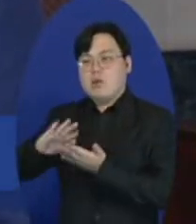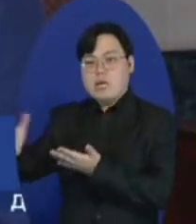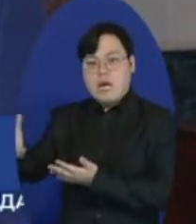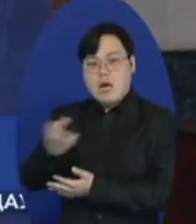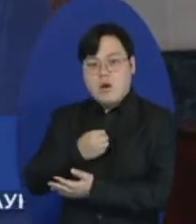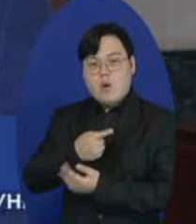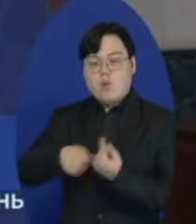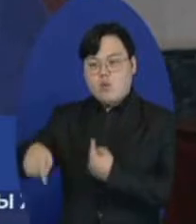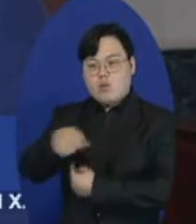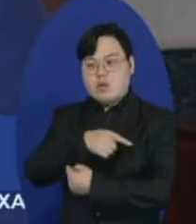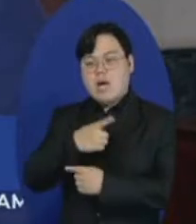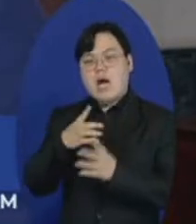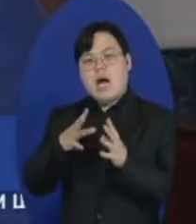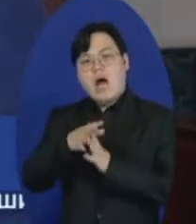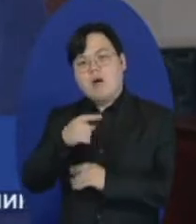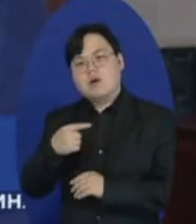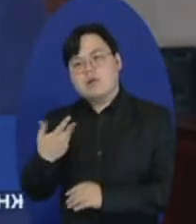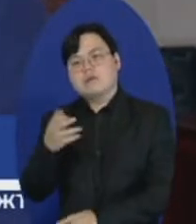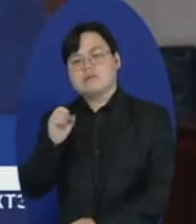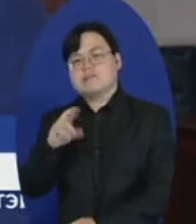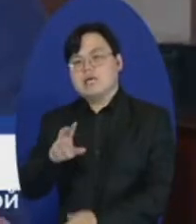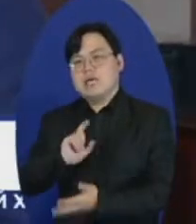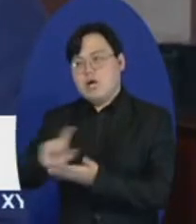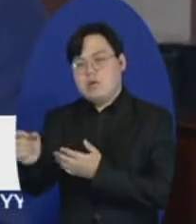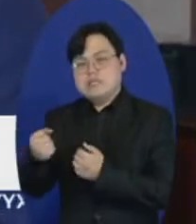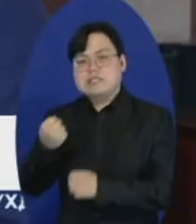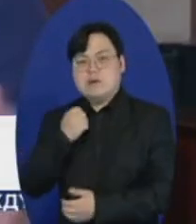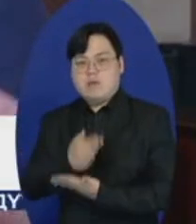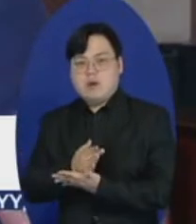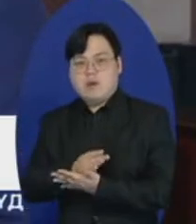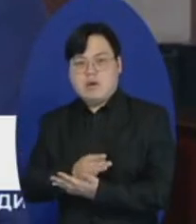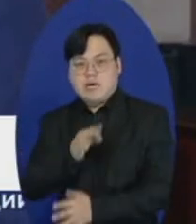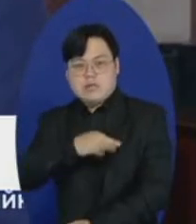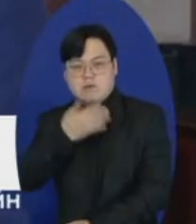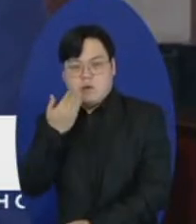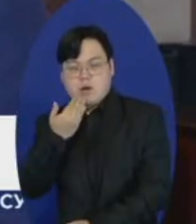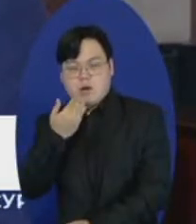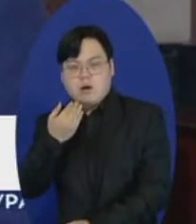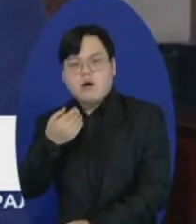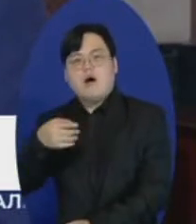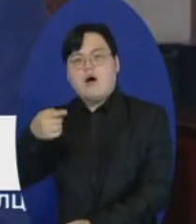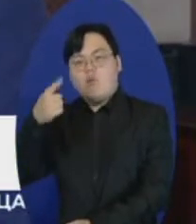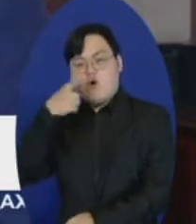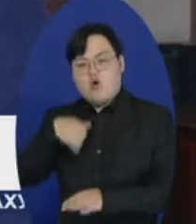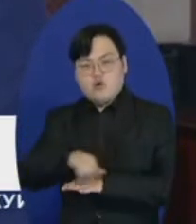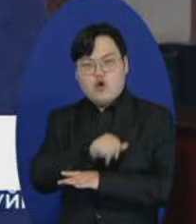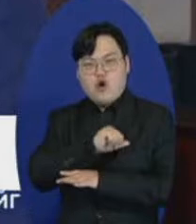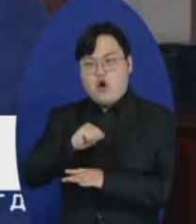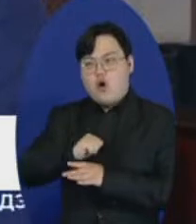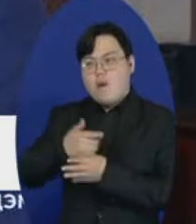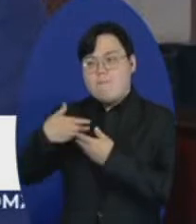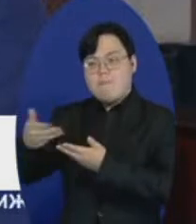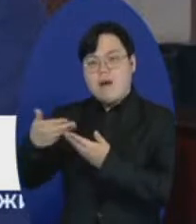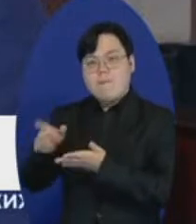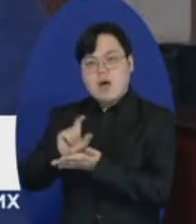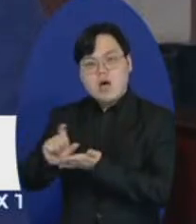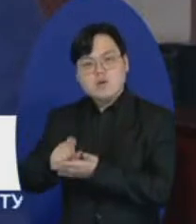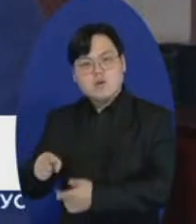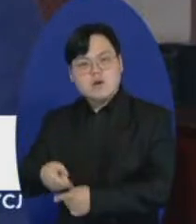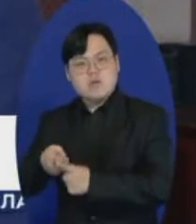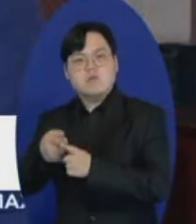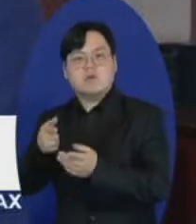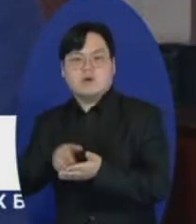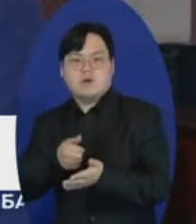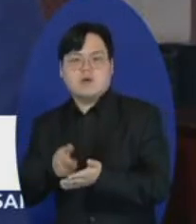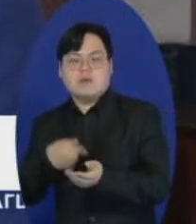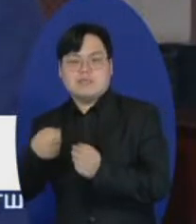нэг 10-аас 15 сая долларын бараа экспорт нь гаргаж чадчихэ. Одоо Монголоос Японо руу гаргах одоо экспортоо нэмэгдүүлэх тийм ээ. За